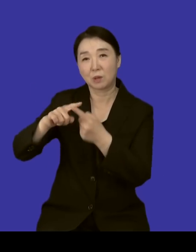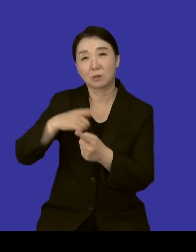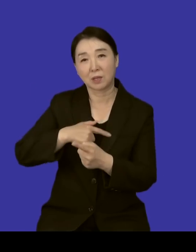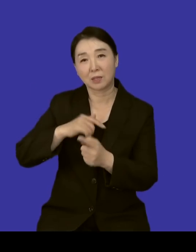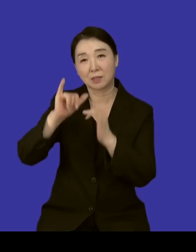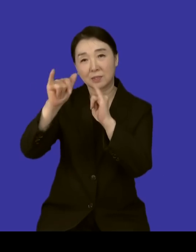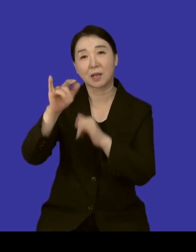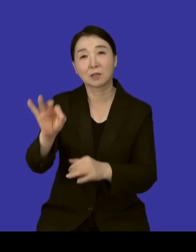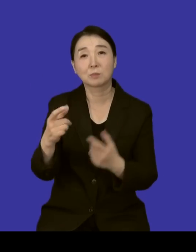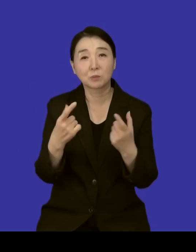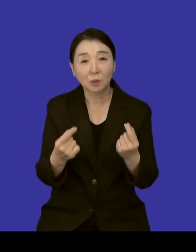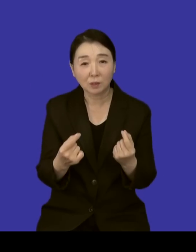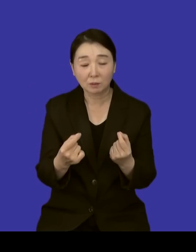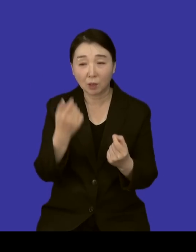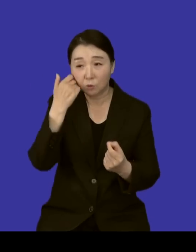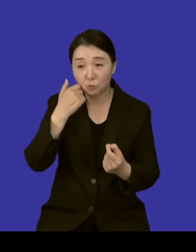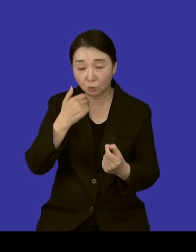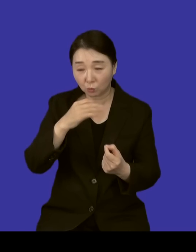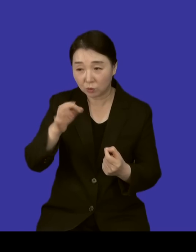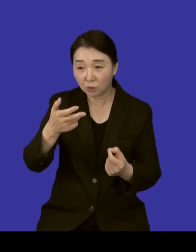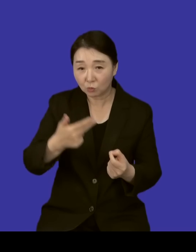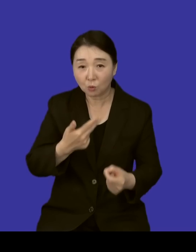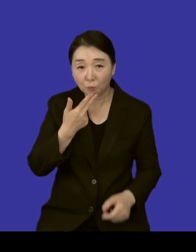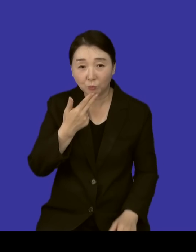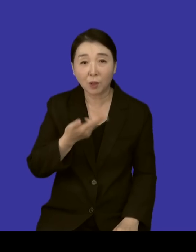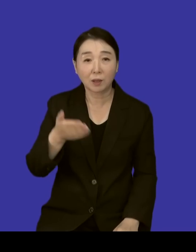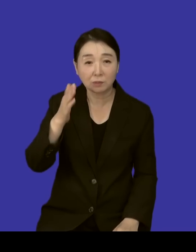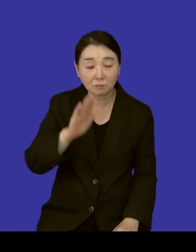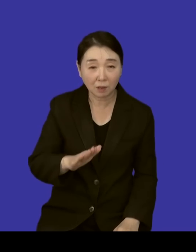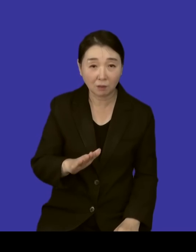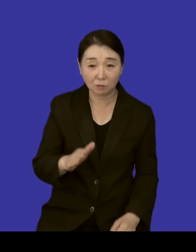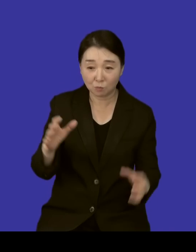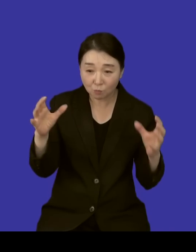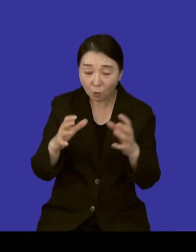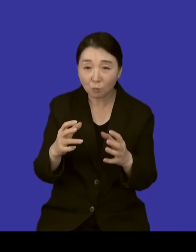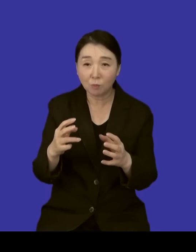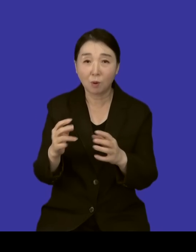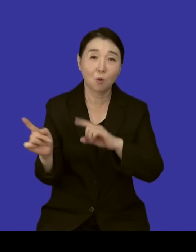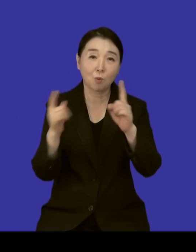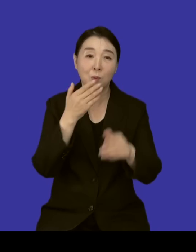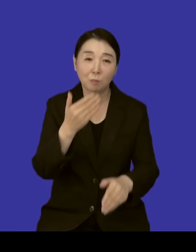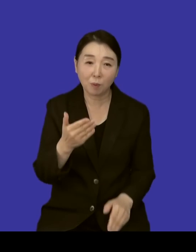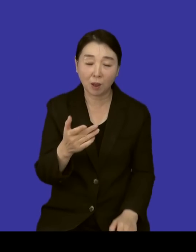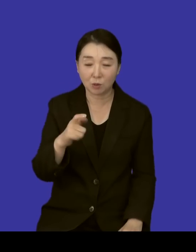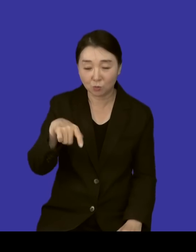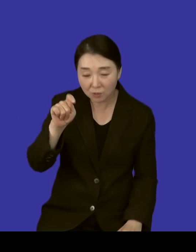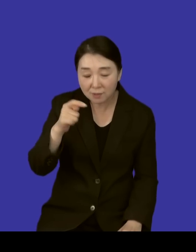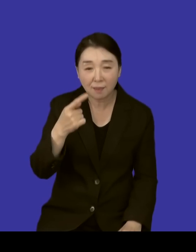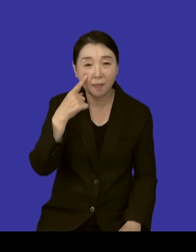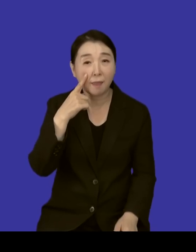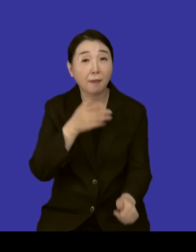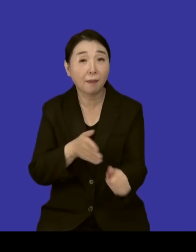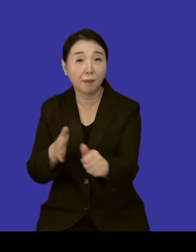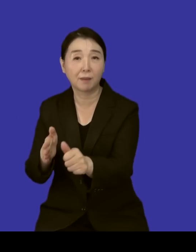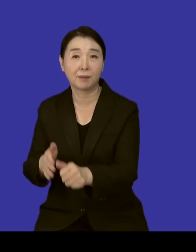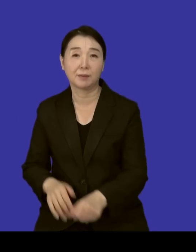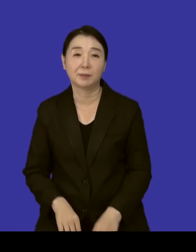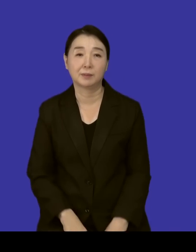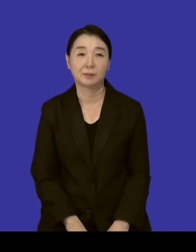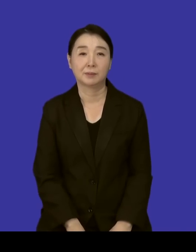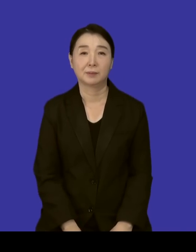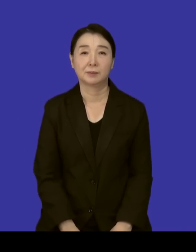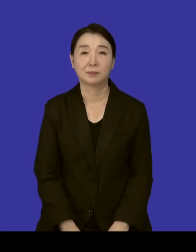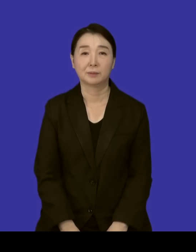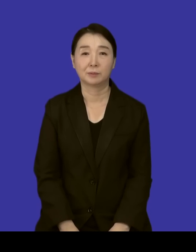예. 아무도 알아주지 않는데 그냥 몸이 오면 살아나니까. 그리고 큐티 하라고 이제 얘기를 하고. 예.